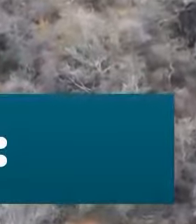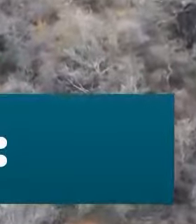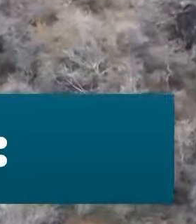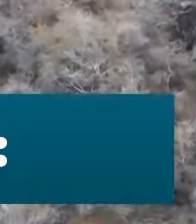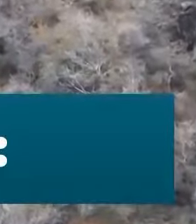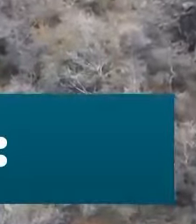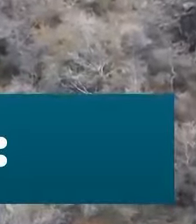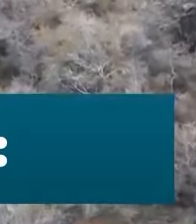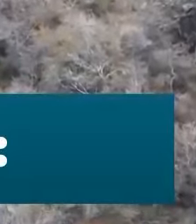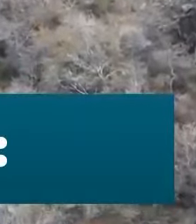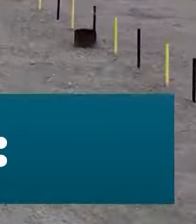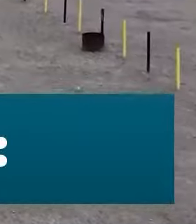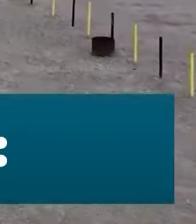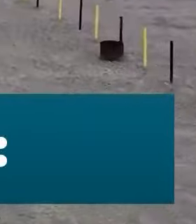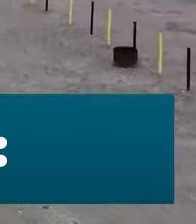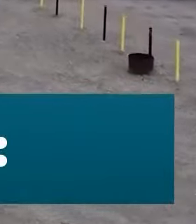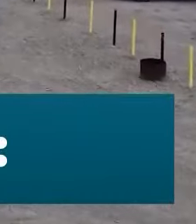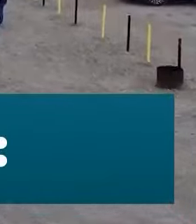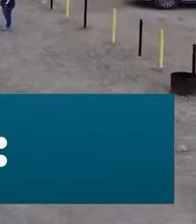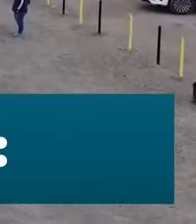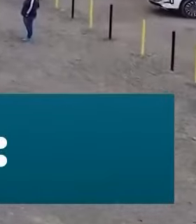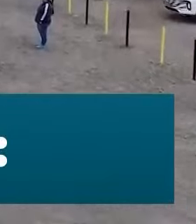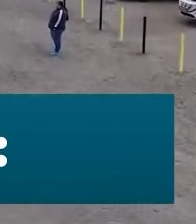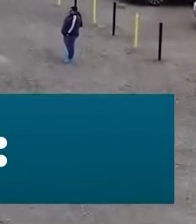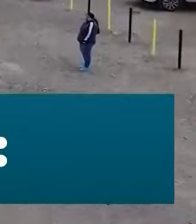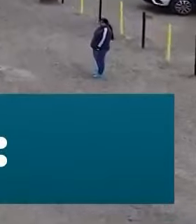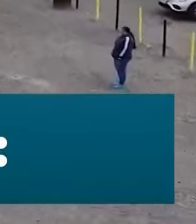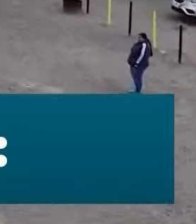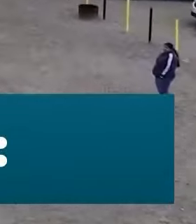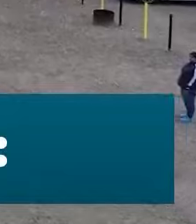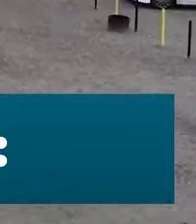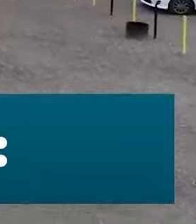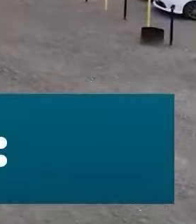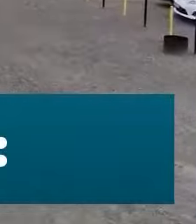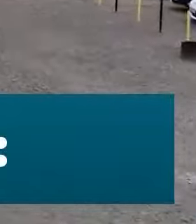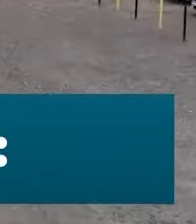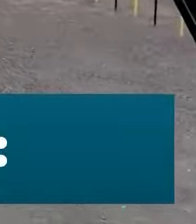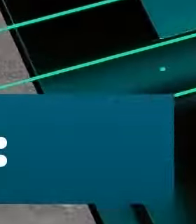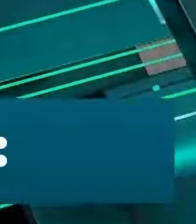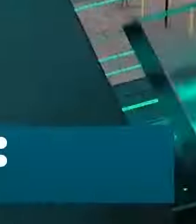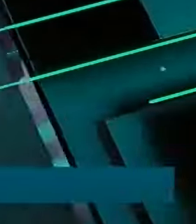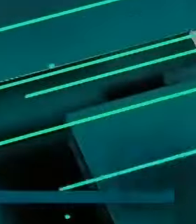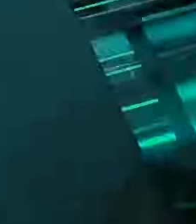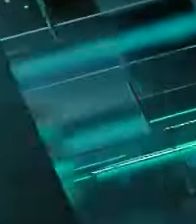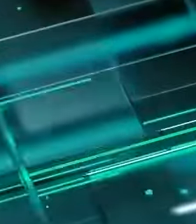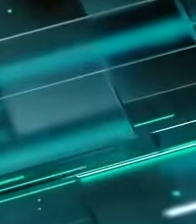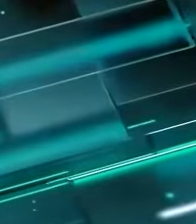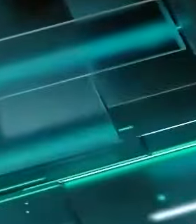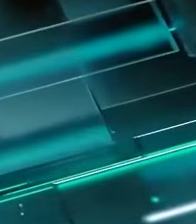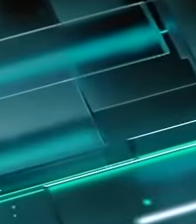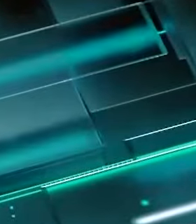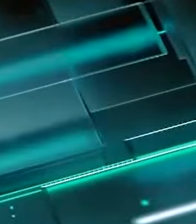Кеген ауданында жаңа демалыс аймағы салынады, Қарашатқалда қандай туристік нысандар бой көтермек?